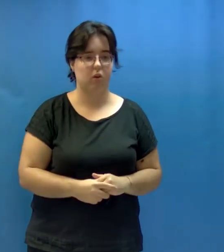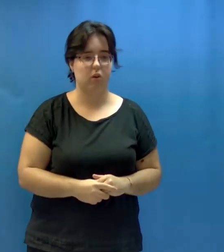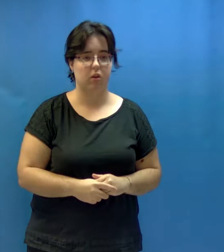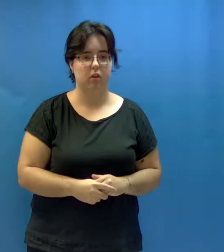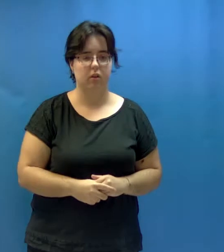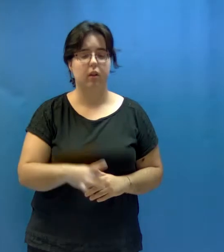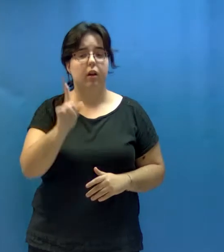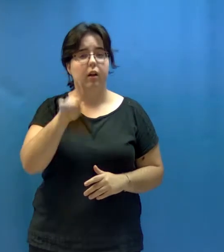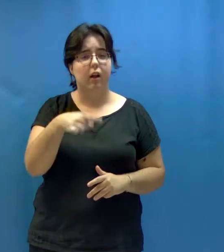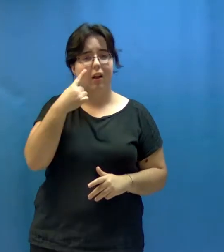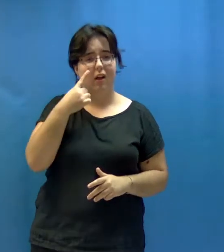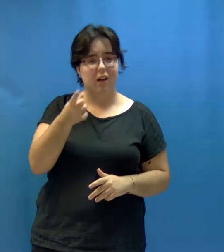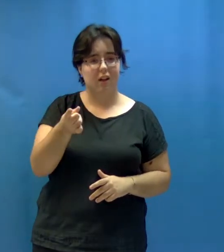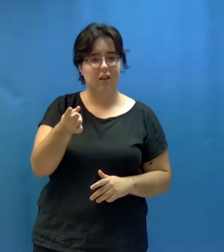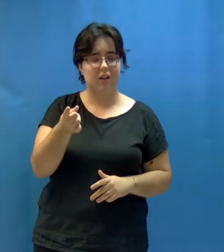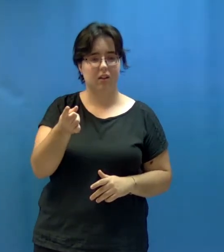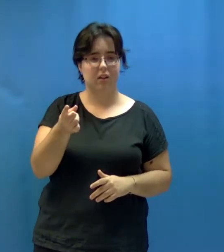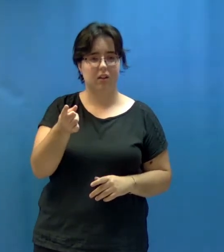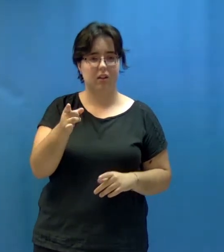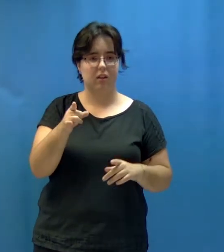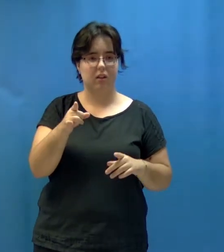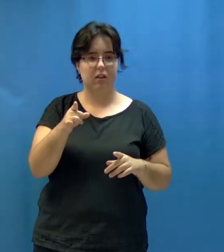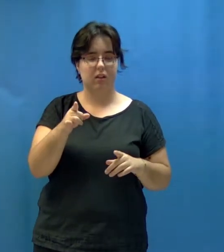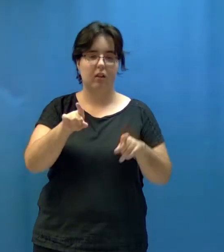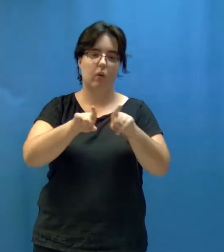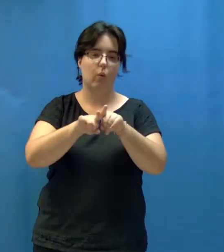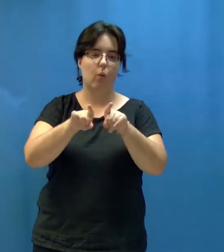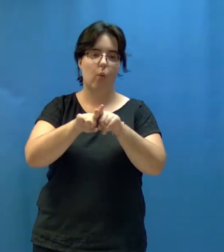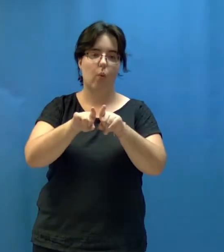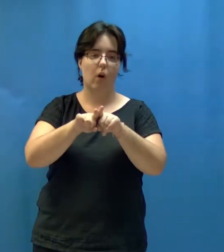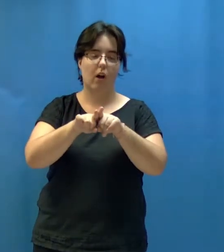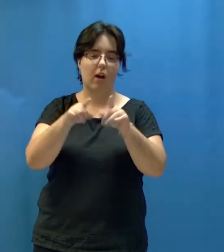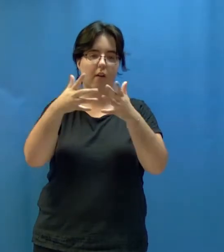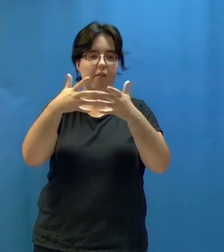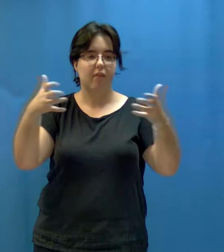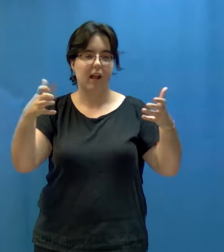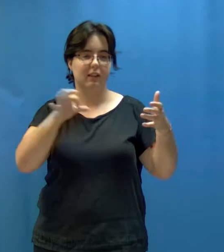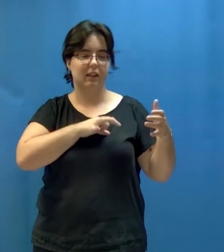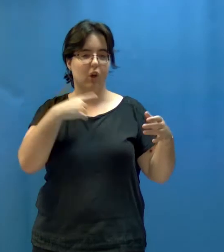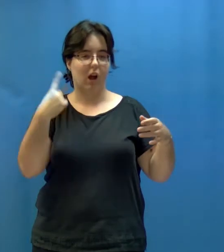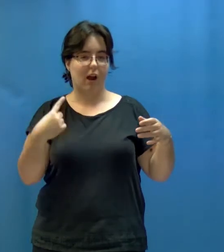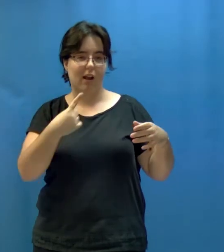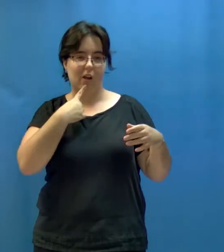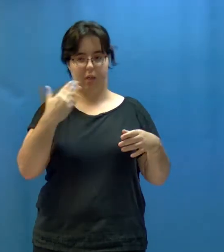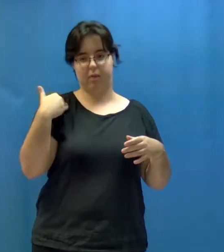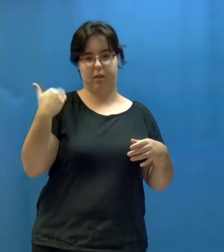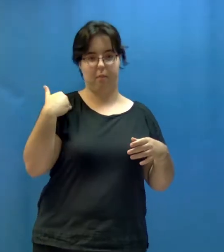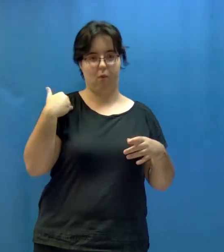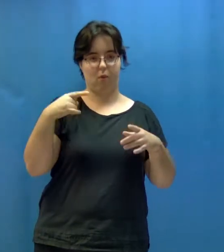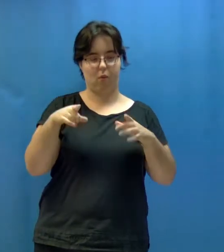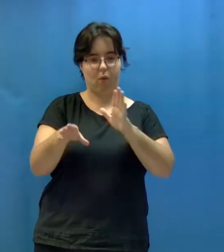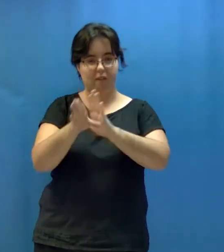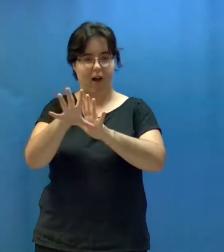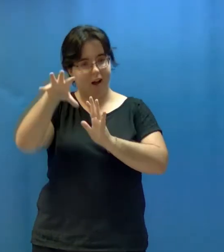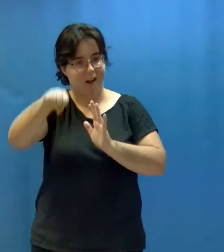vostès, la bancada de la por ellos, oé, oé, i sa concòrdia que deia la senyora Carrasco fa uns minuts, sí, la bancada de l'oé,